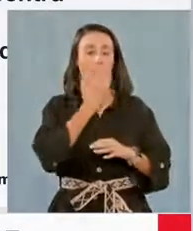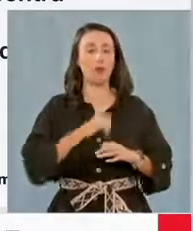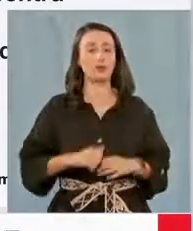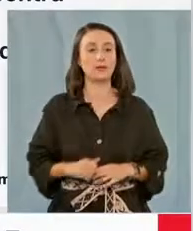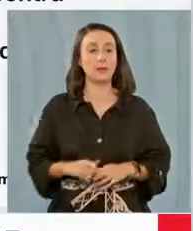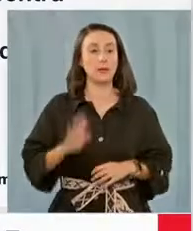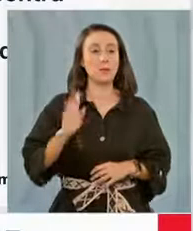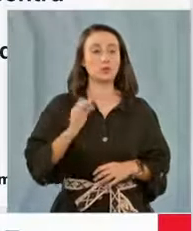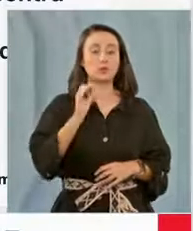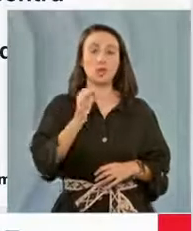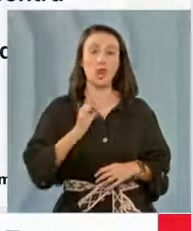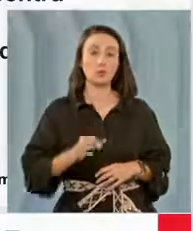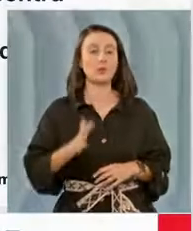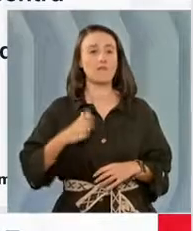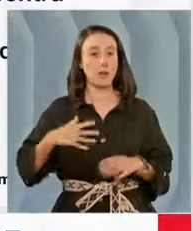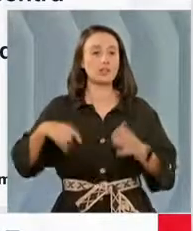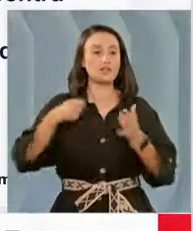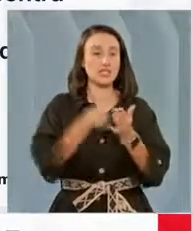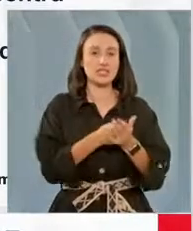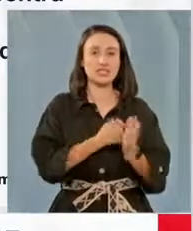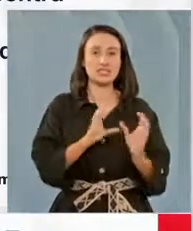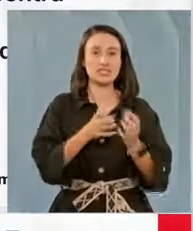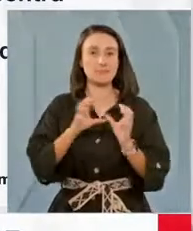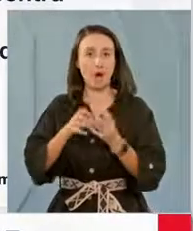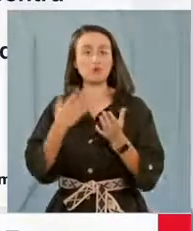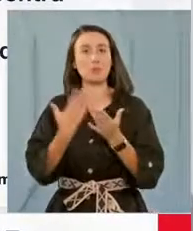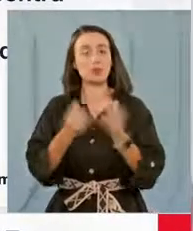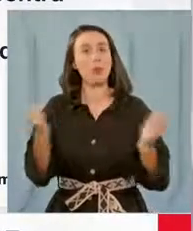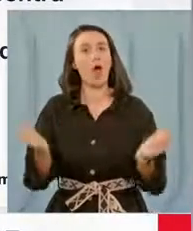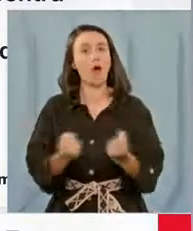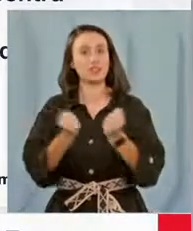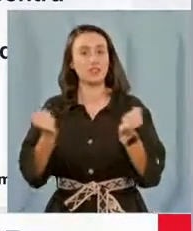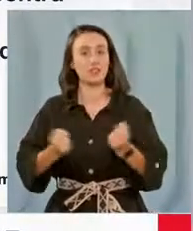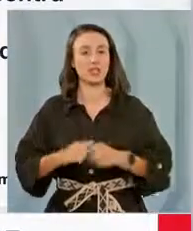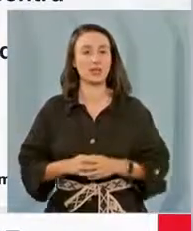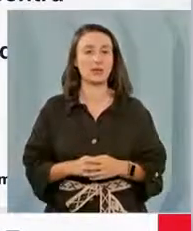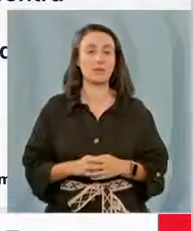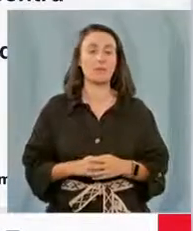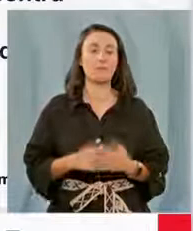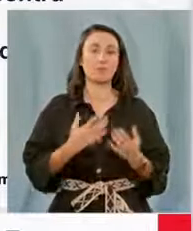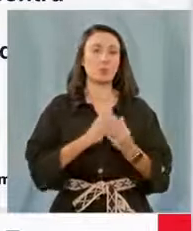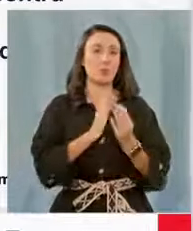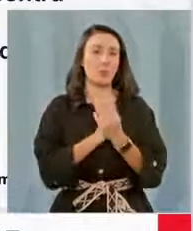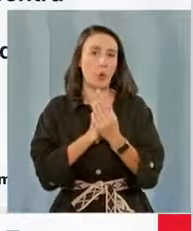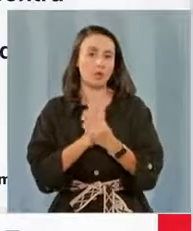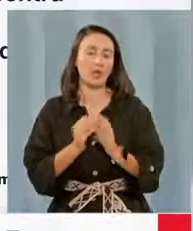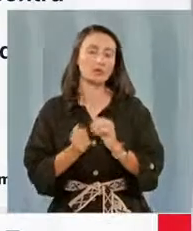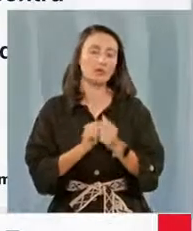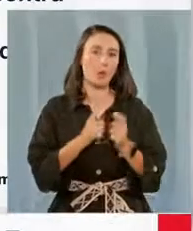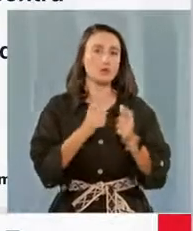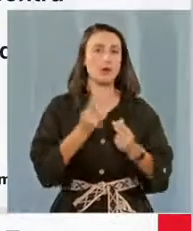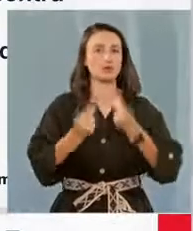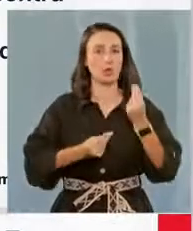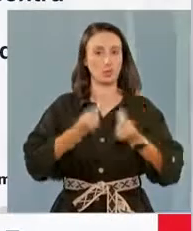Peste 40% dintre cadrele didactice susțin că sunt necesar mai mulți bani pentru biblioteci, spații de joacă sau pentru